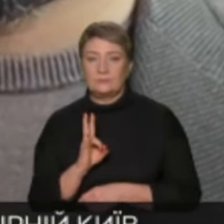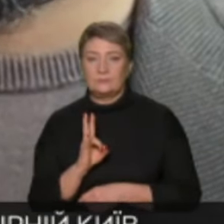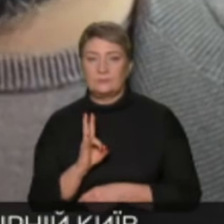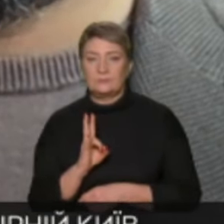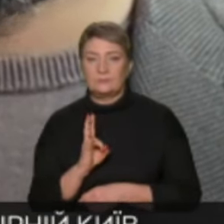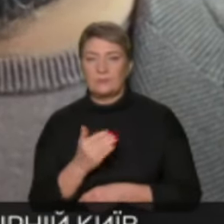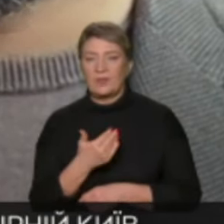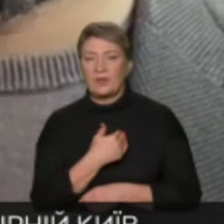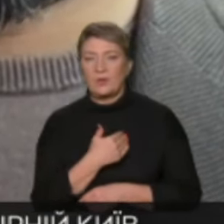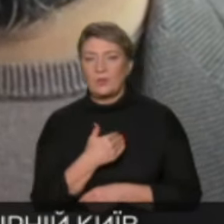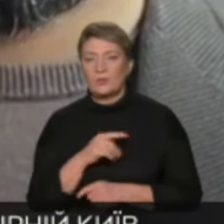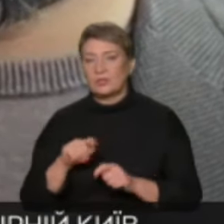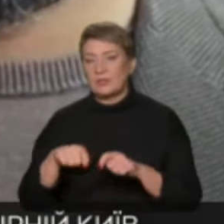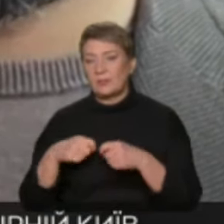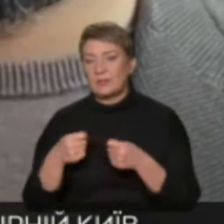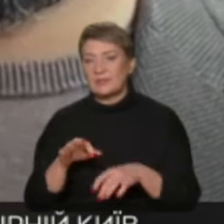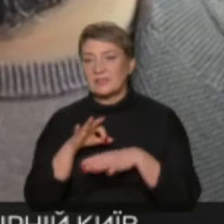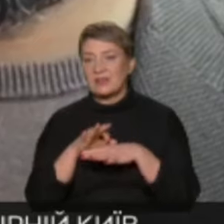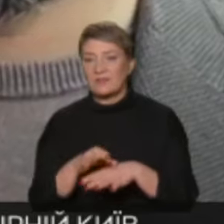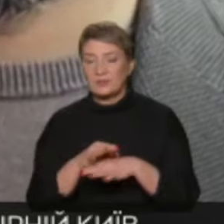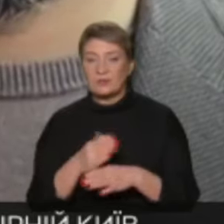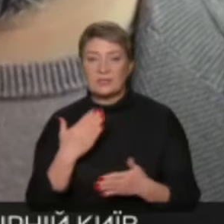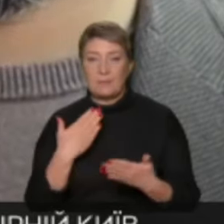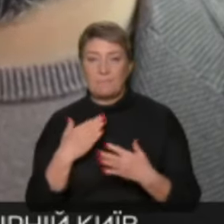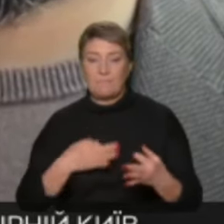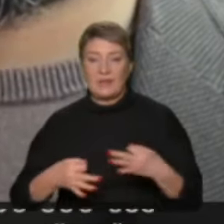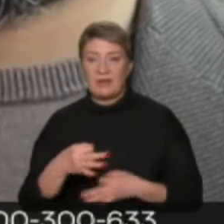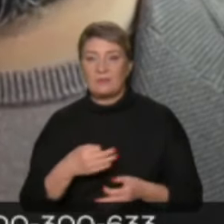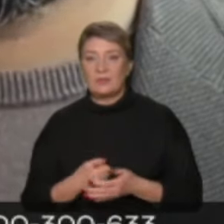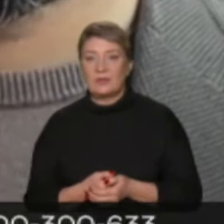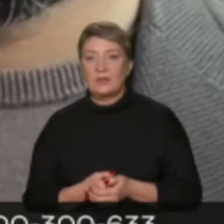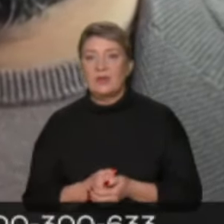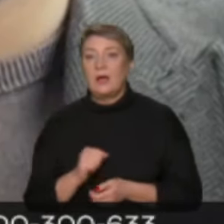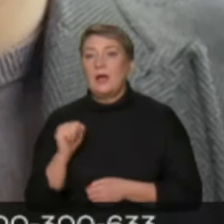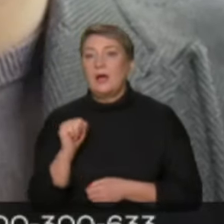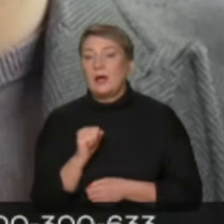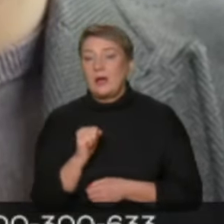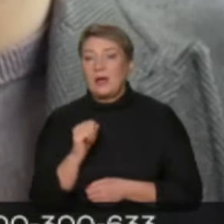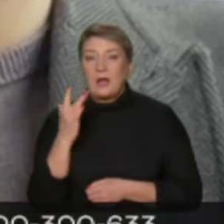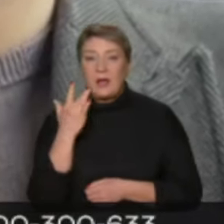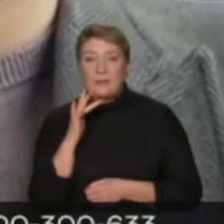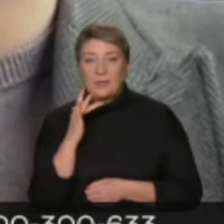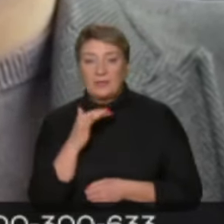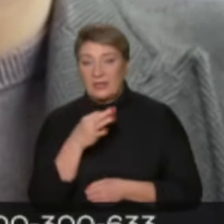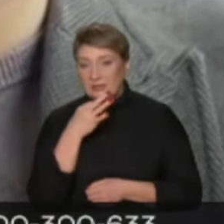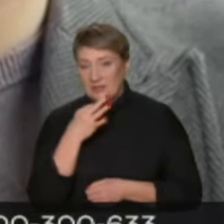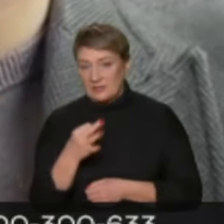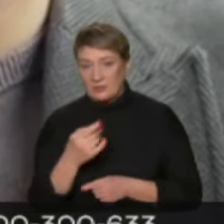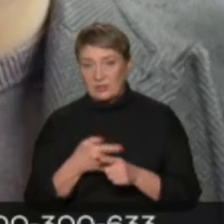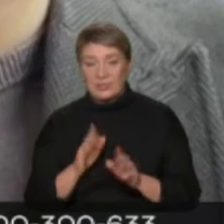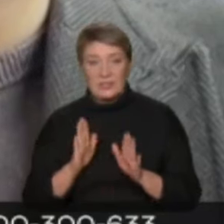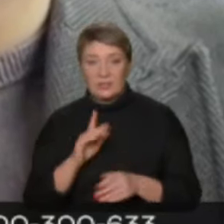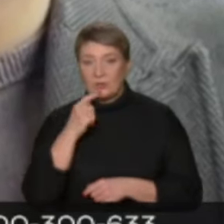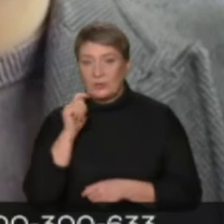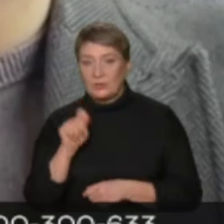хочет передавать России, и ведутся переговоры о передаче этих ракет. Тобто Америку, ні, я вам скажу так, що це не тільки